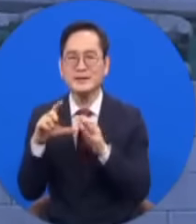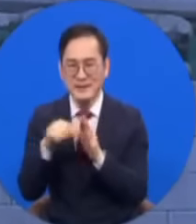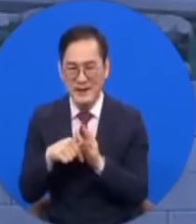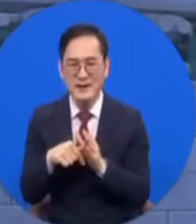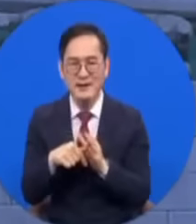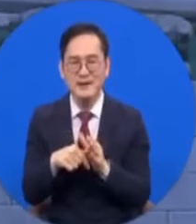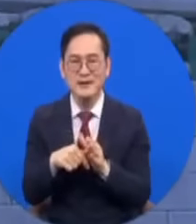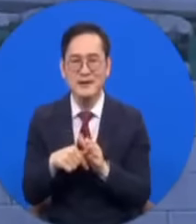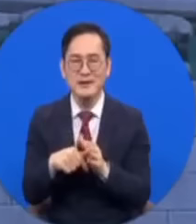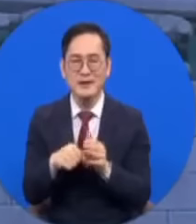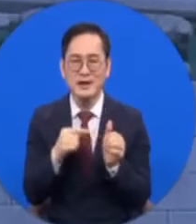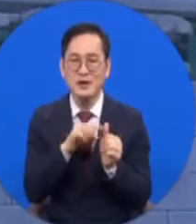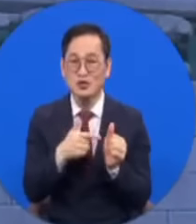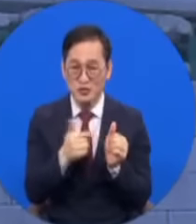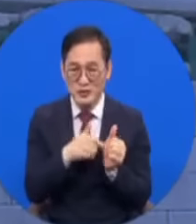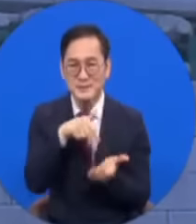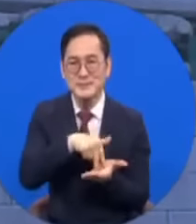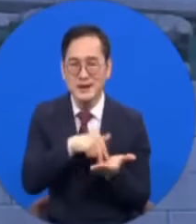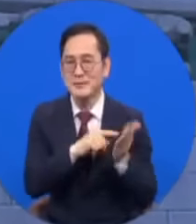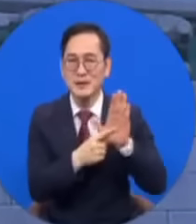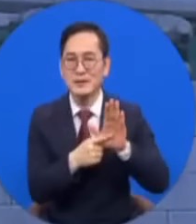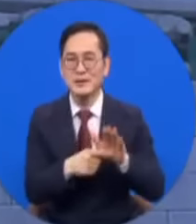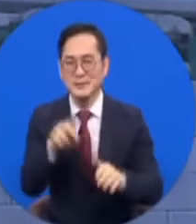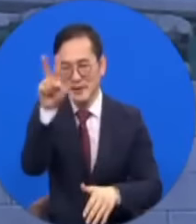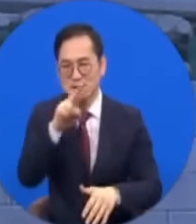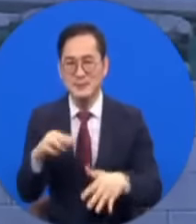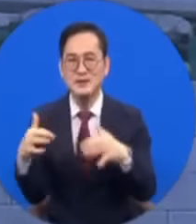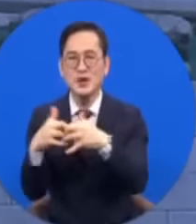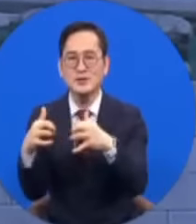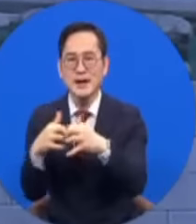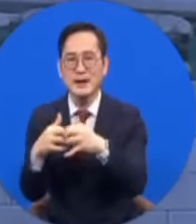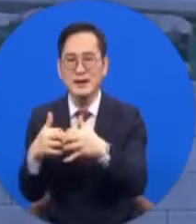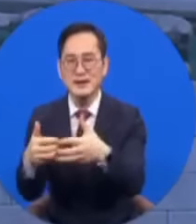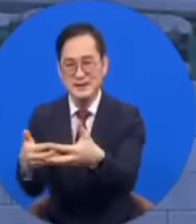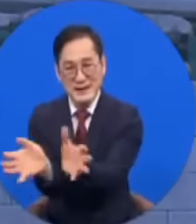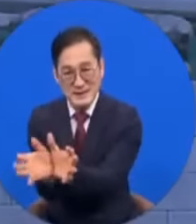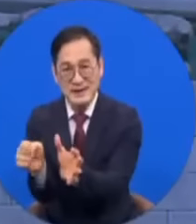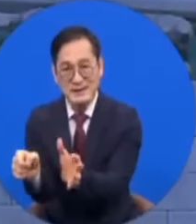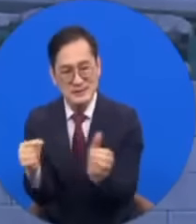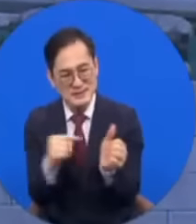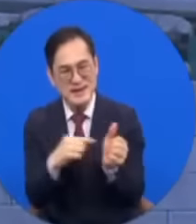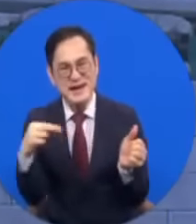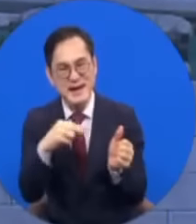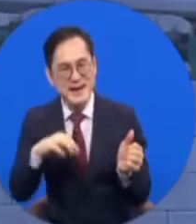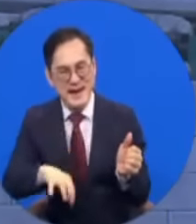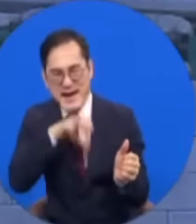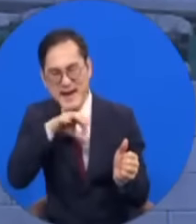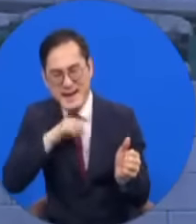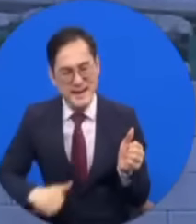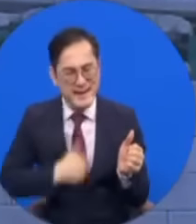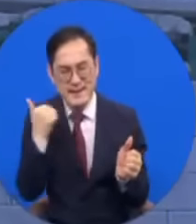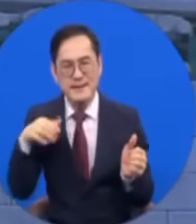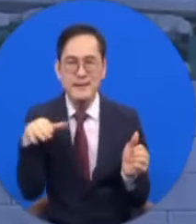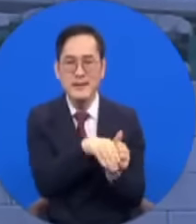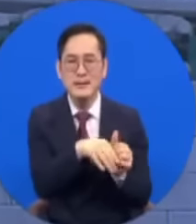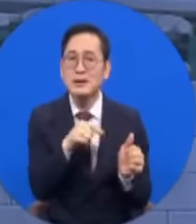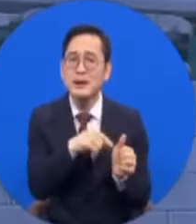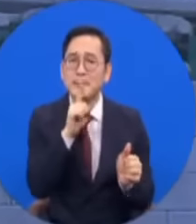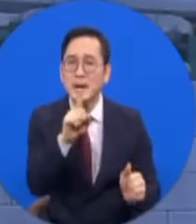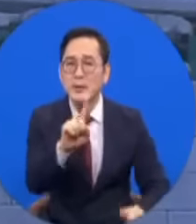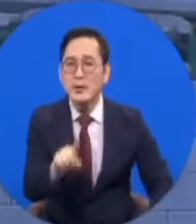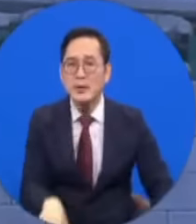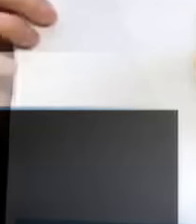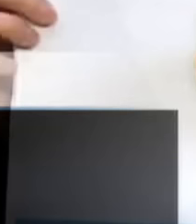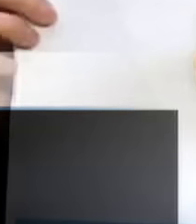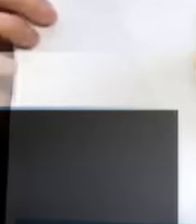입장을 밝혔는데 정작 베트남전에 참전한 단체들에서 윤미향 의원을 비판하고 나섰습니다. 어떤 발언했을까요? 들어보시죠.